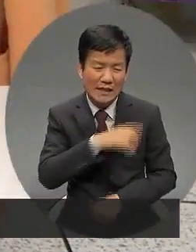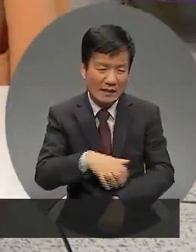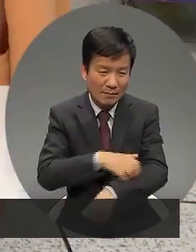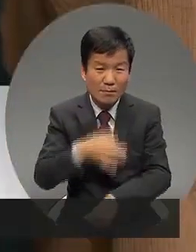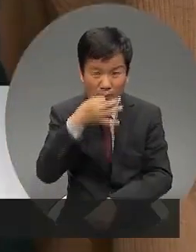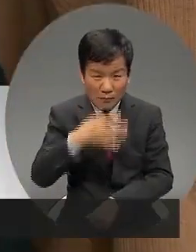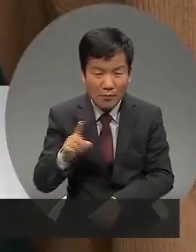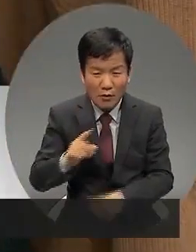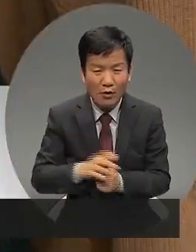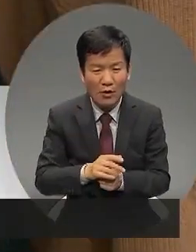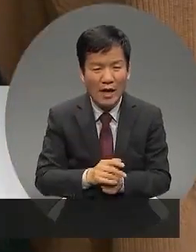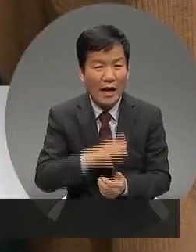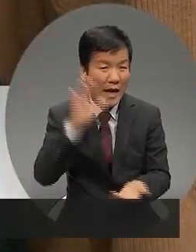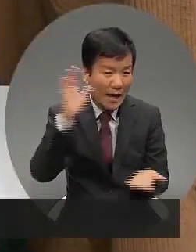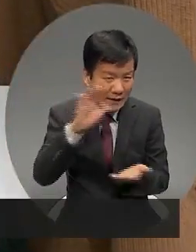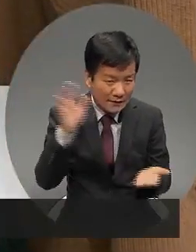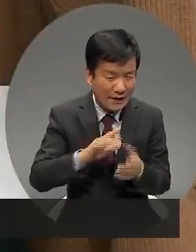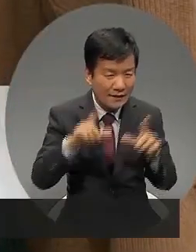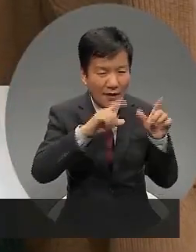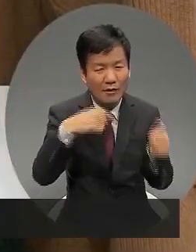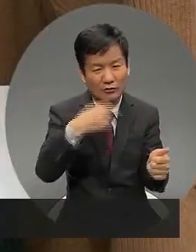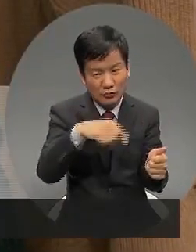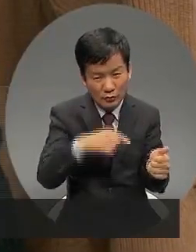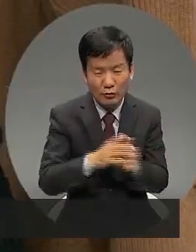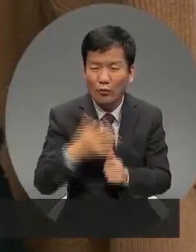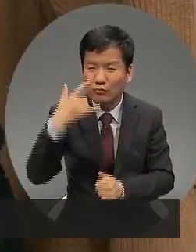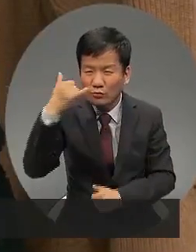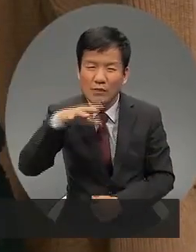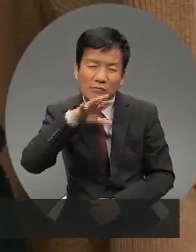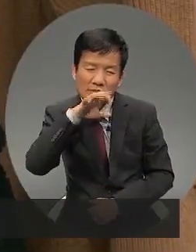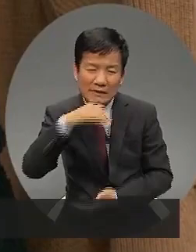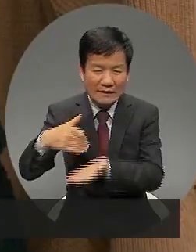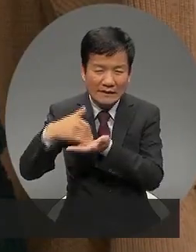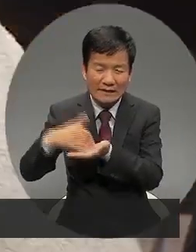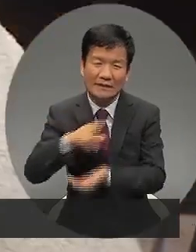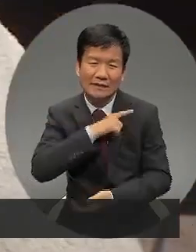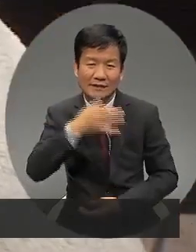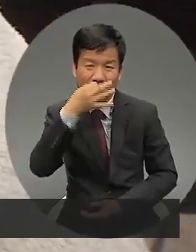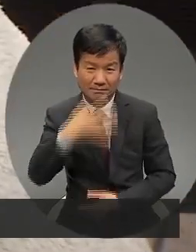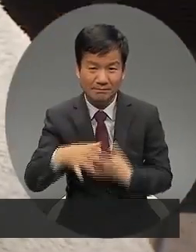어려움은 문제행동 학생 생활지도와 학부모 민순이었습니다